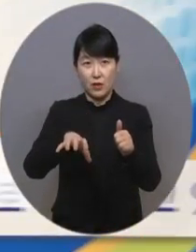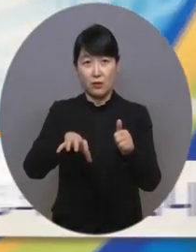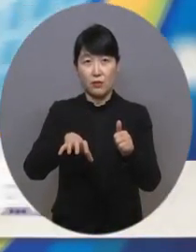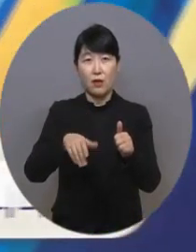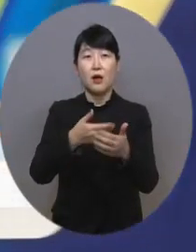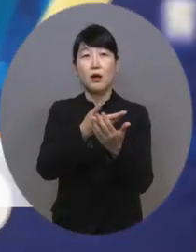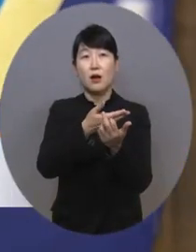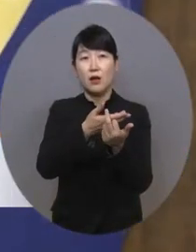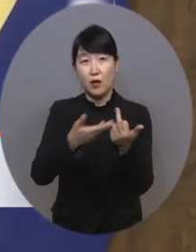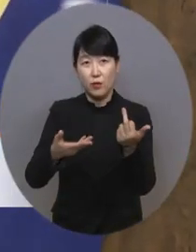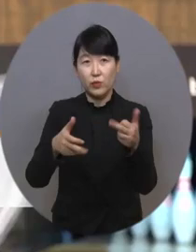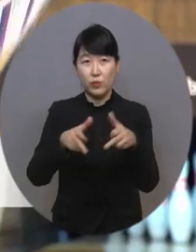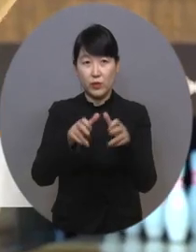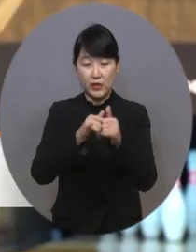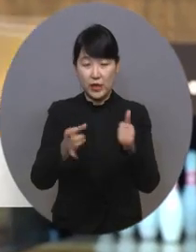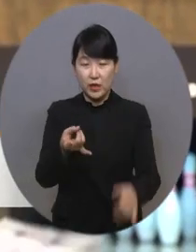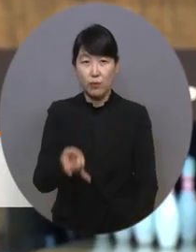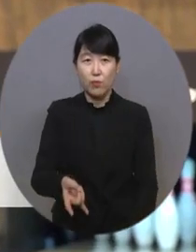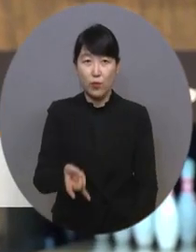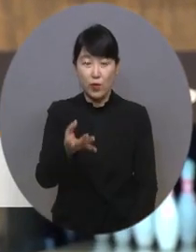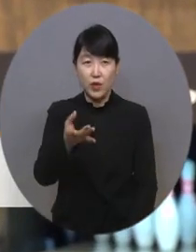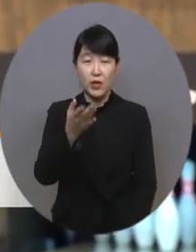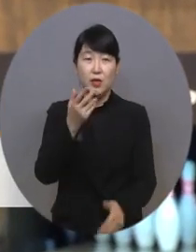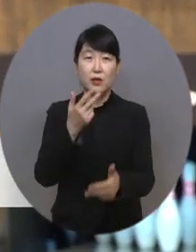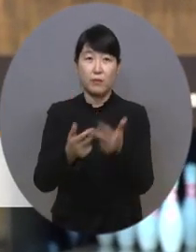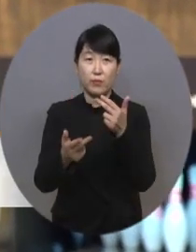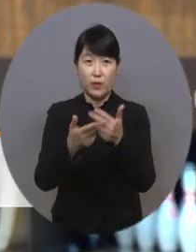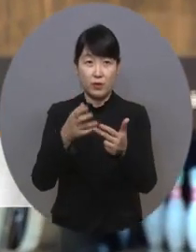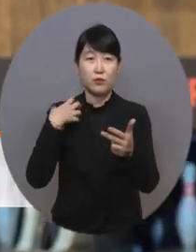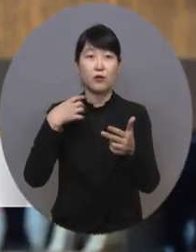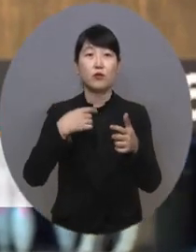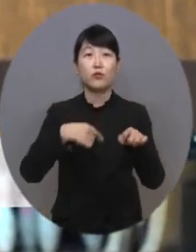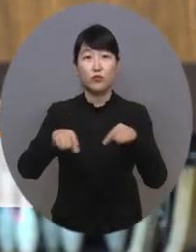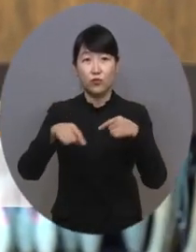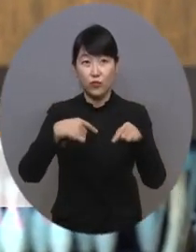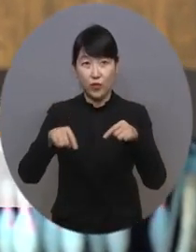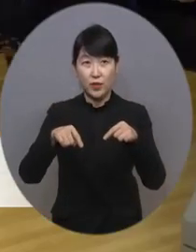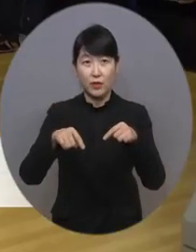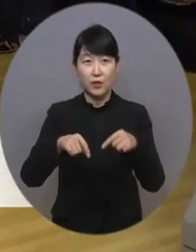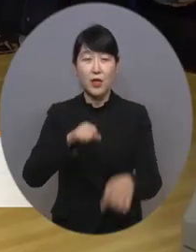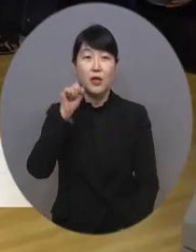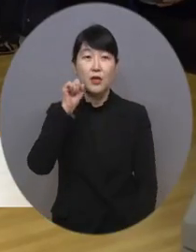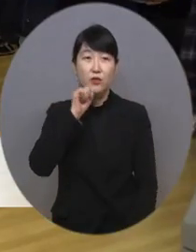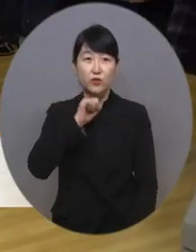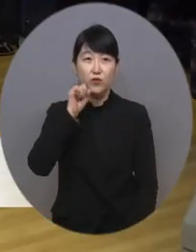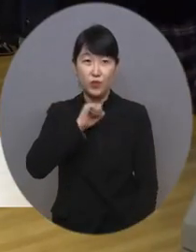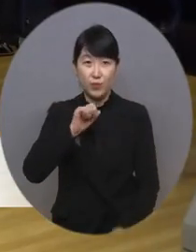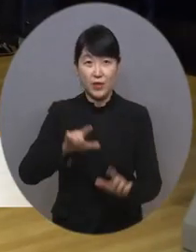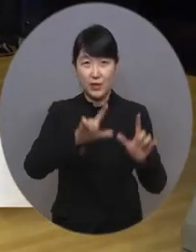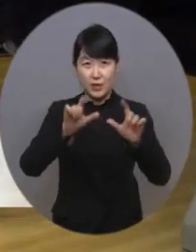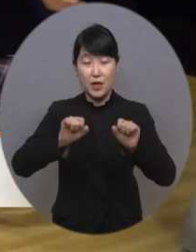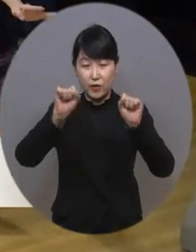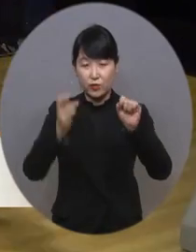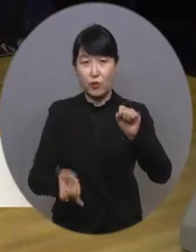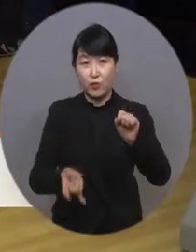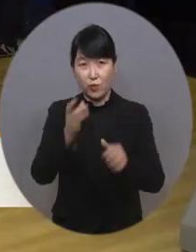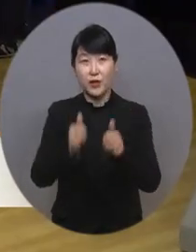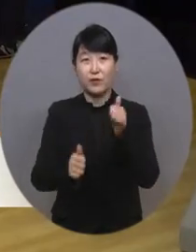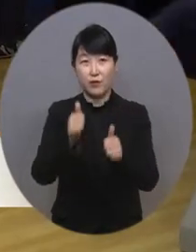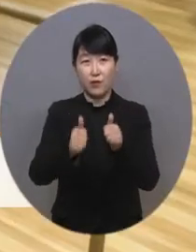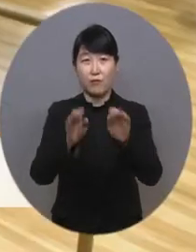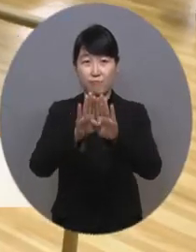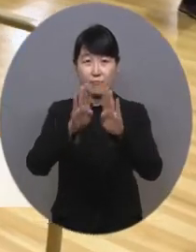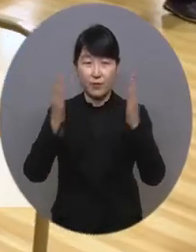장애인 볼링협회가 주관한 2022년도 강원도 장애인 동호인 생활체육 볼링 대회가 열렸습니다.